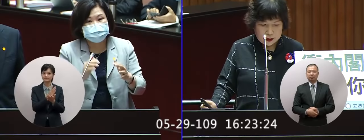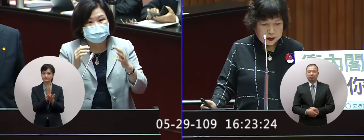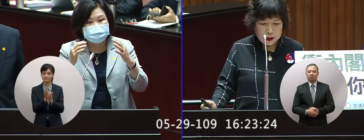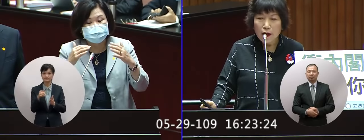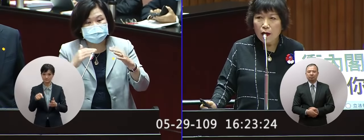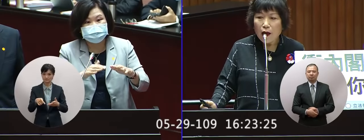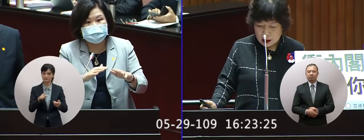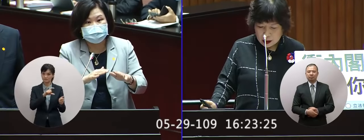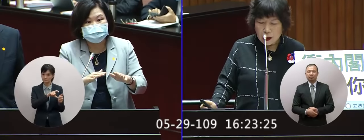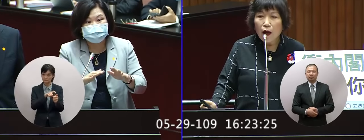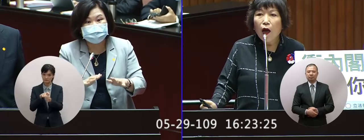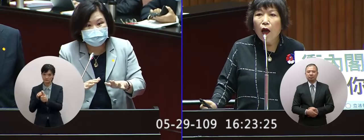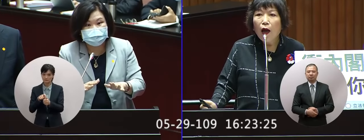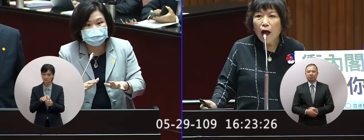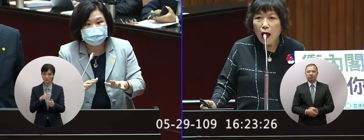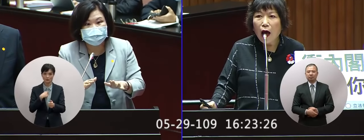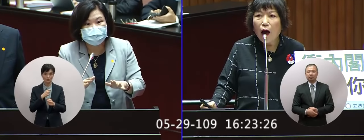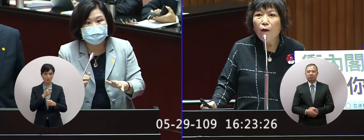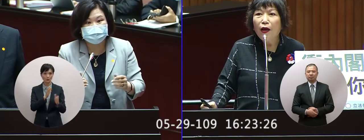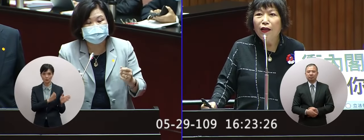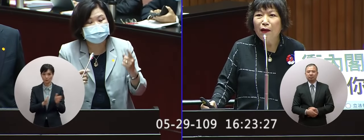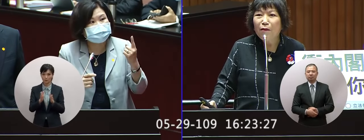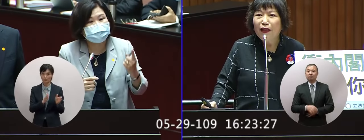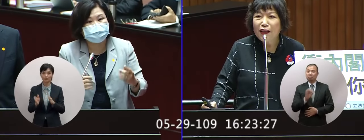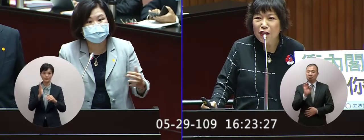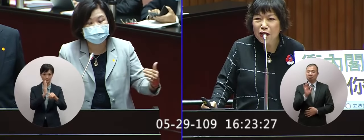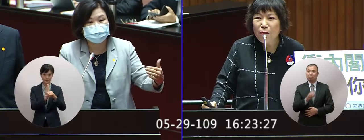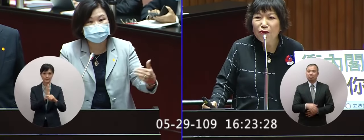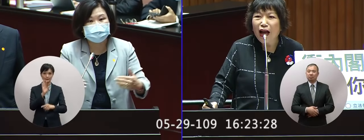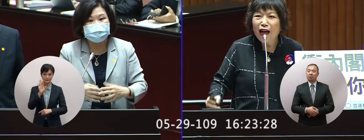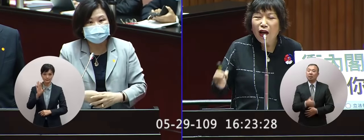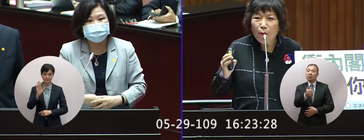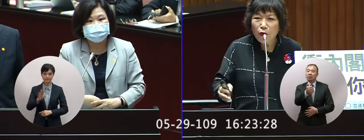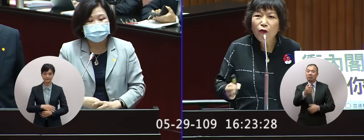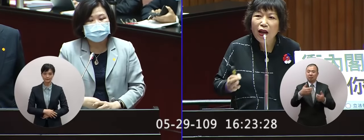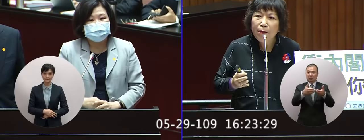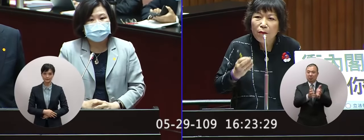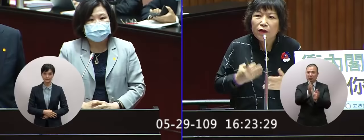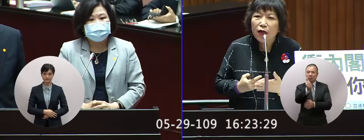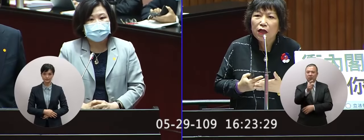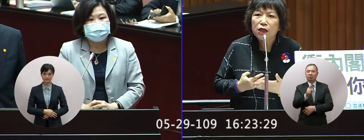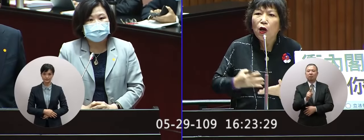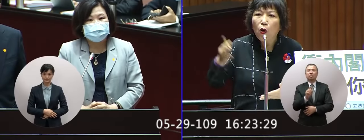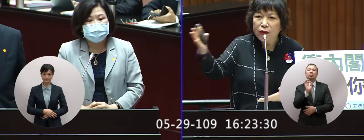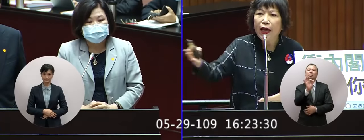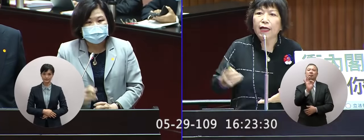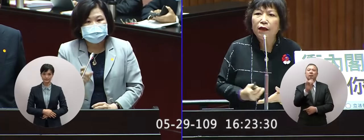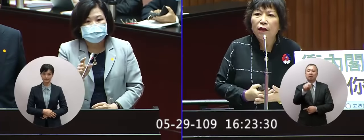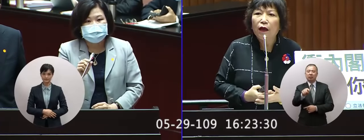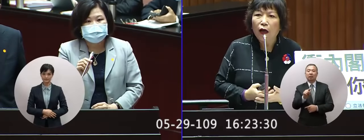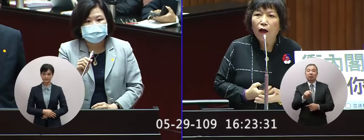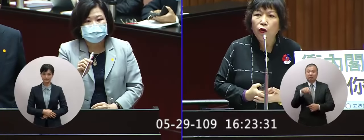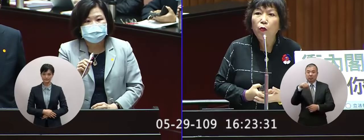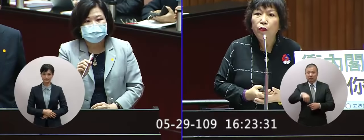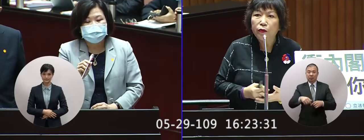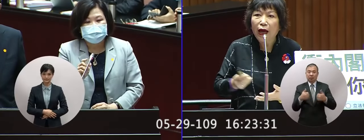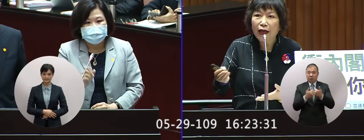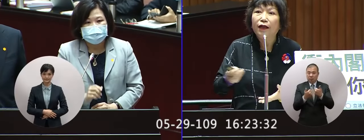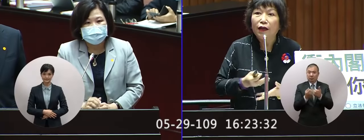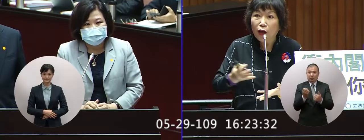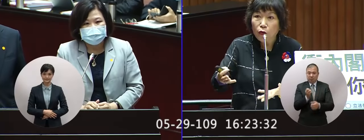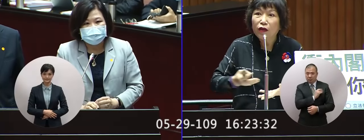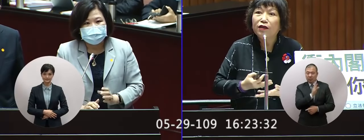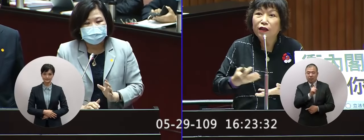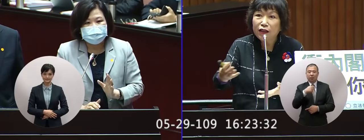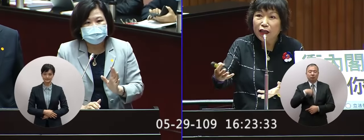议题其实我们都已经在处理当中。 好，那 大概 谢谢部长。保定，安尼那个事后我再跟劳动部